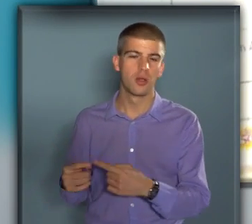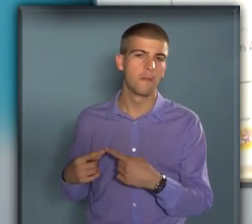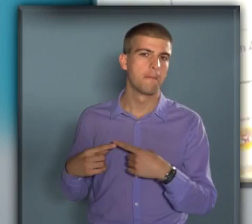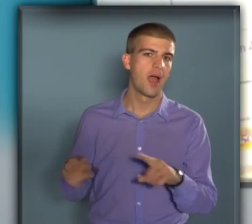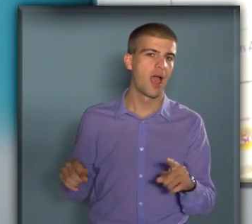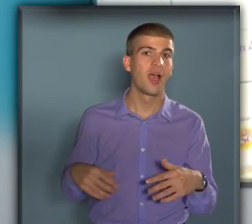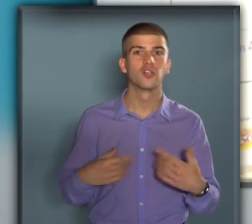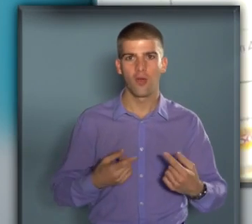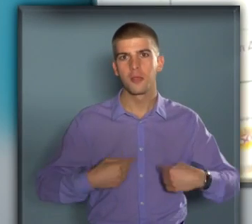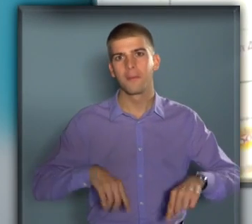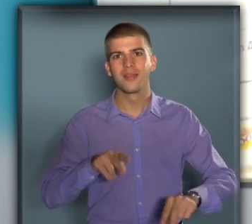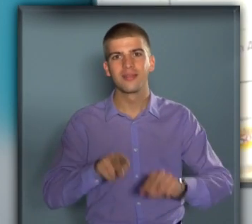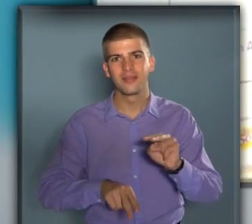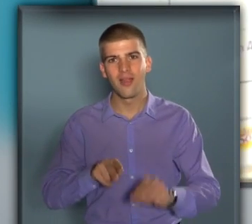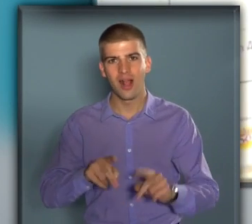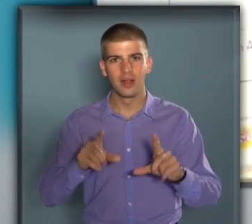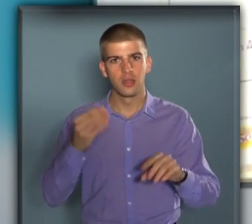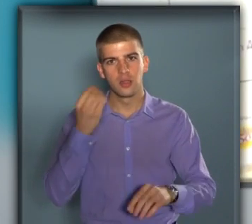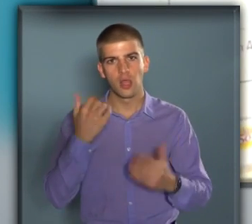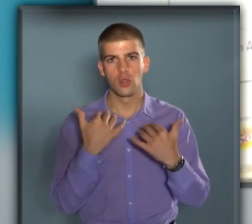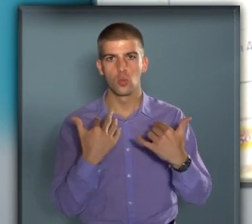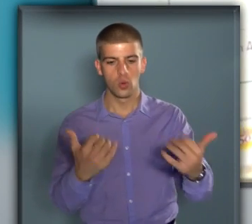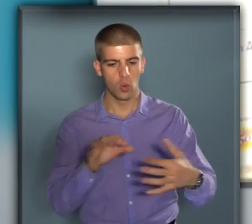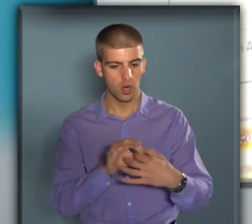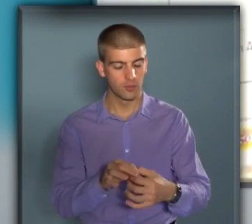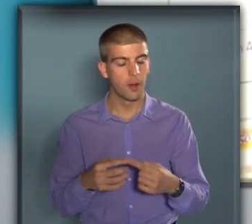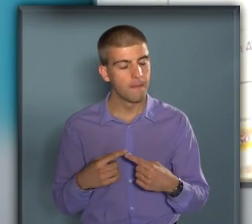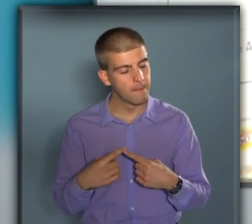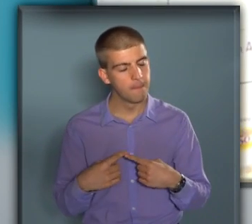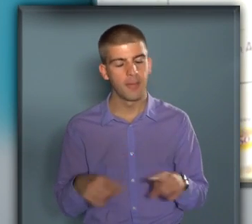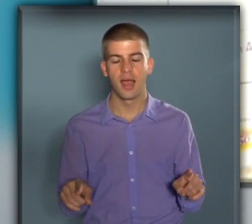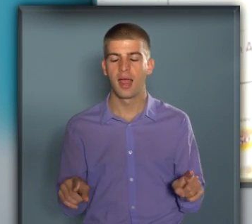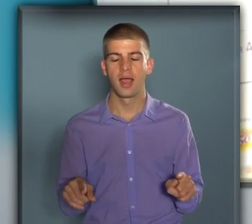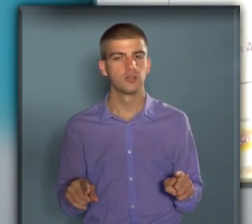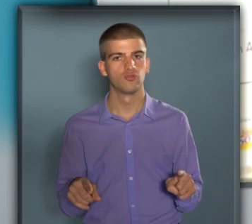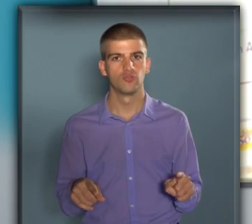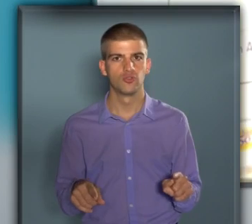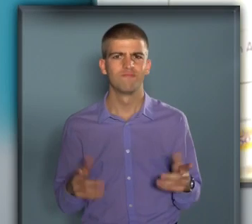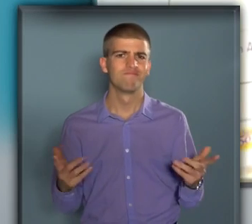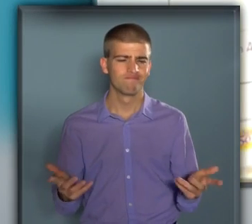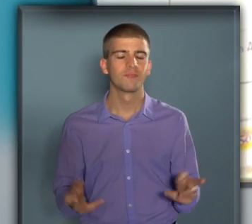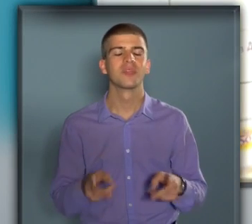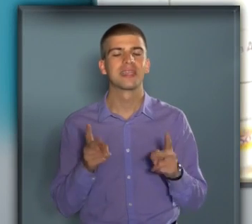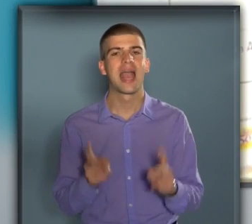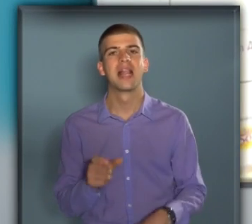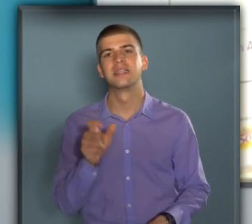köznevelés területén a tanulókhoz való viszonyt. Ehhez meg kell szerezni azt a